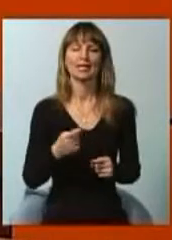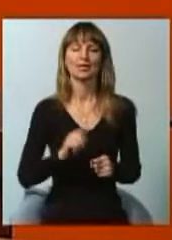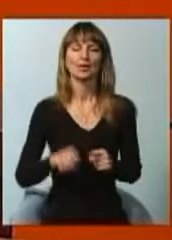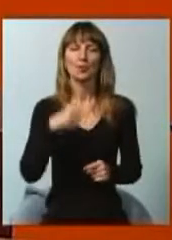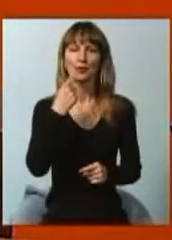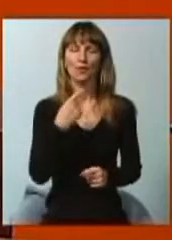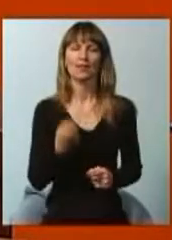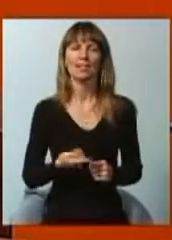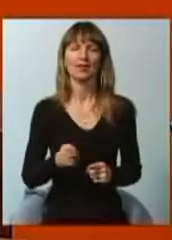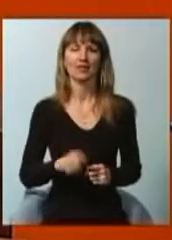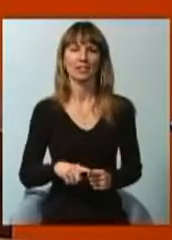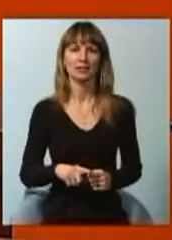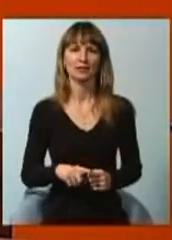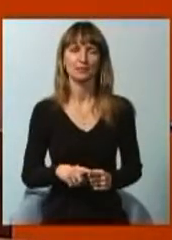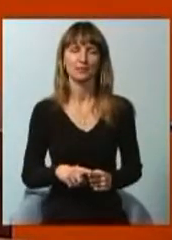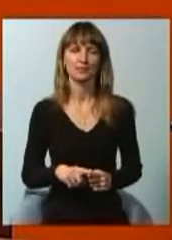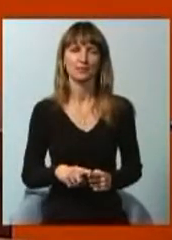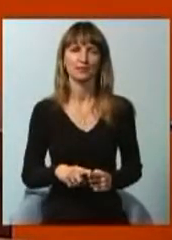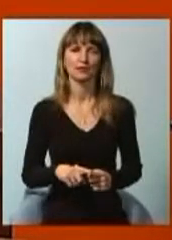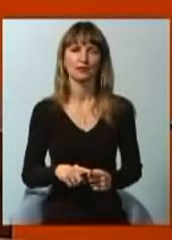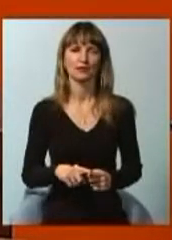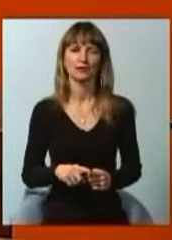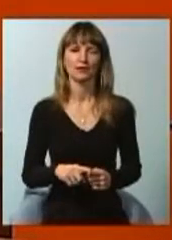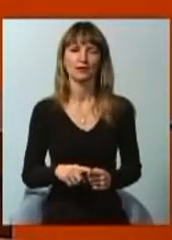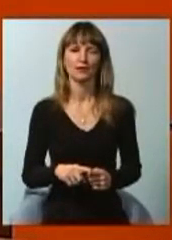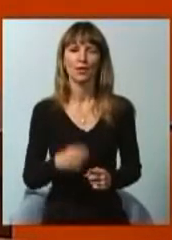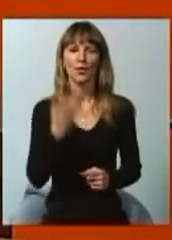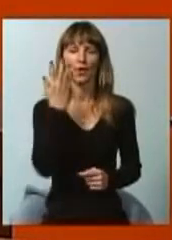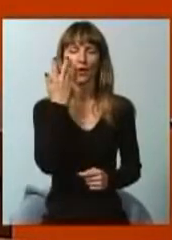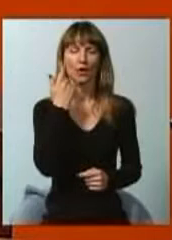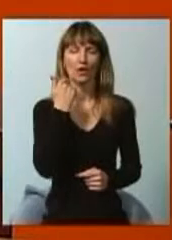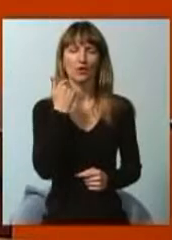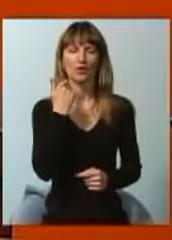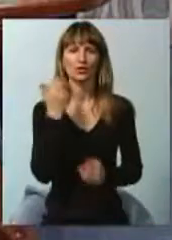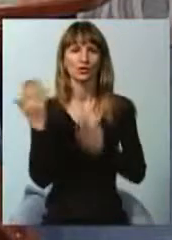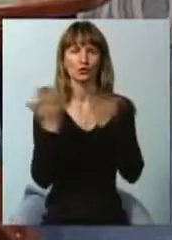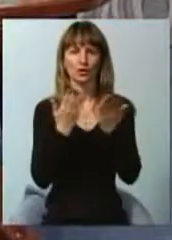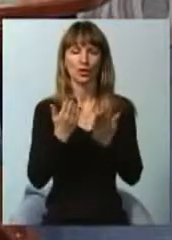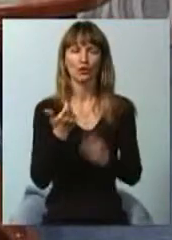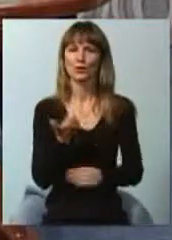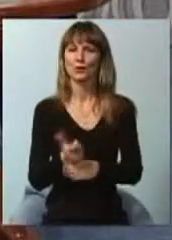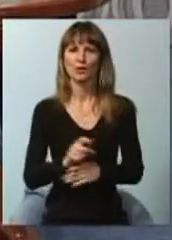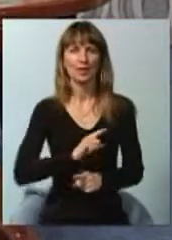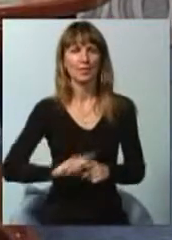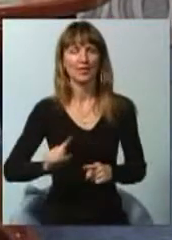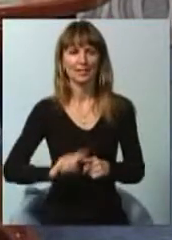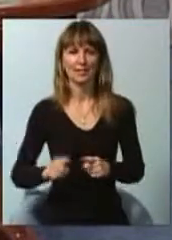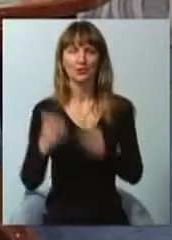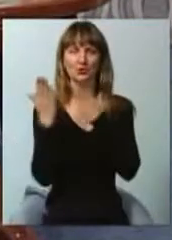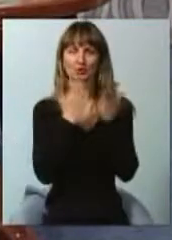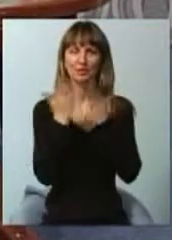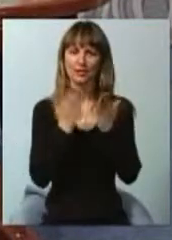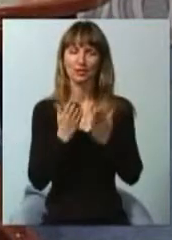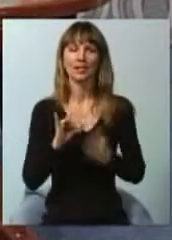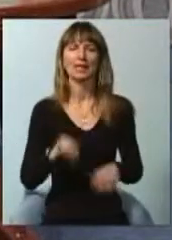Скоромовка – це коли читаєш ще дуже швидко. Так. Дуже швидко читаєш,